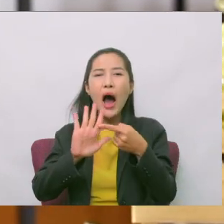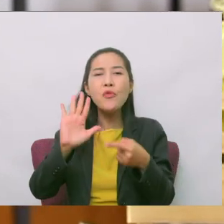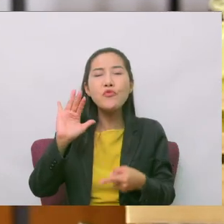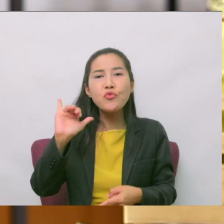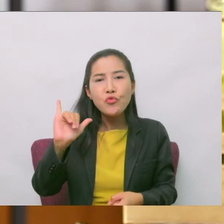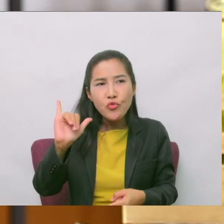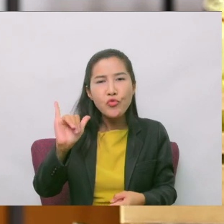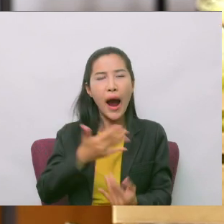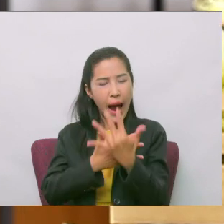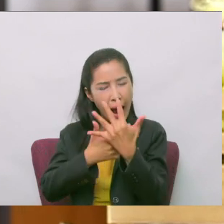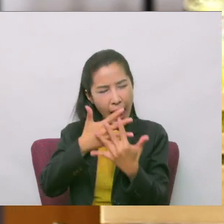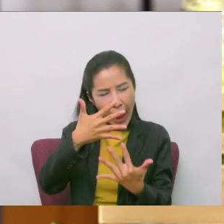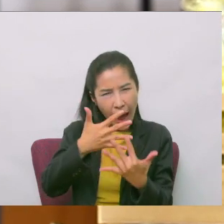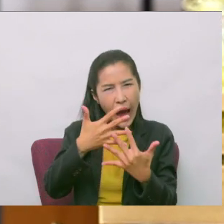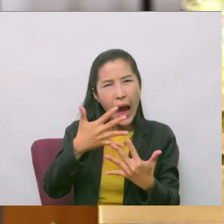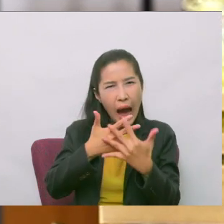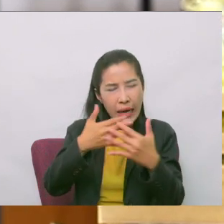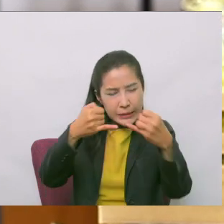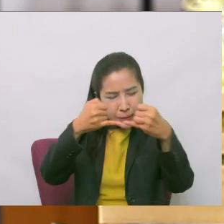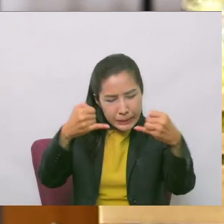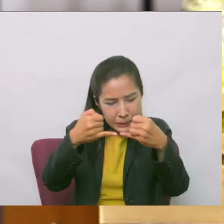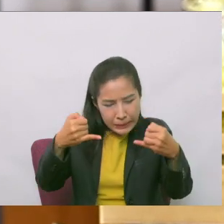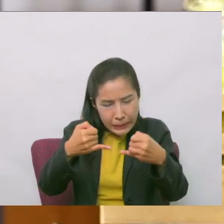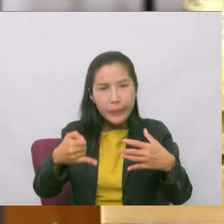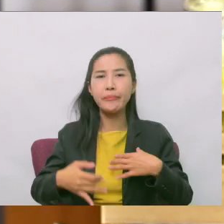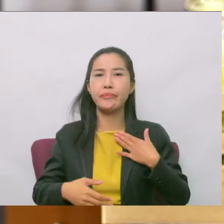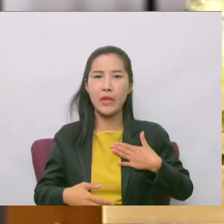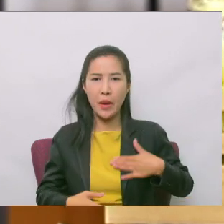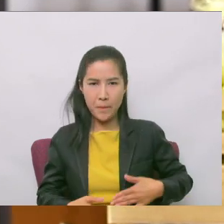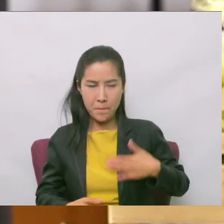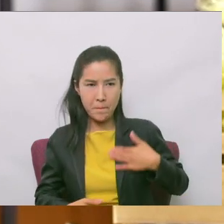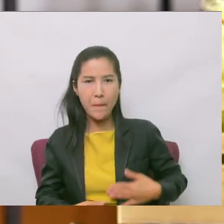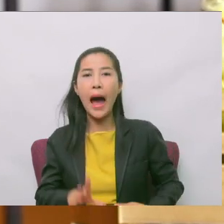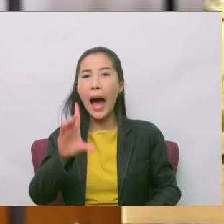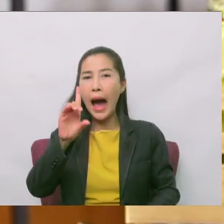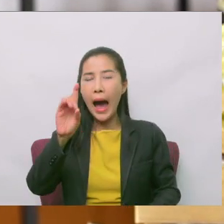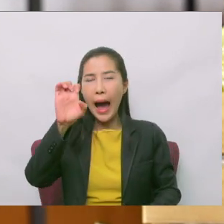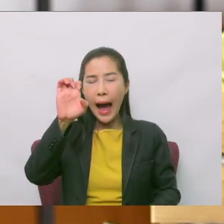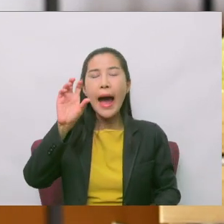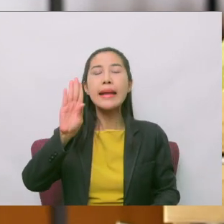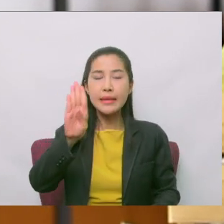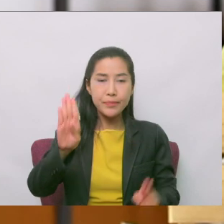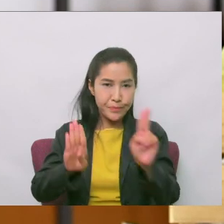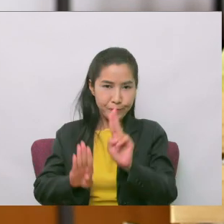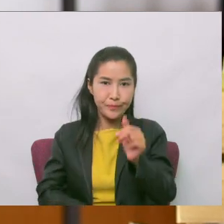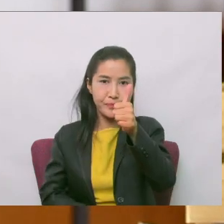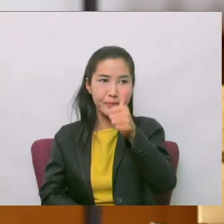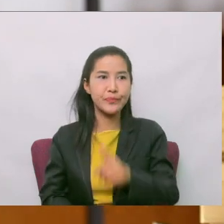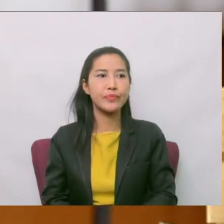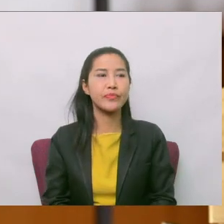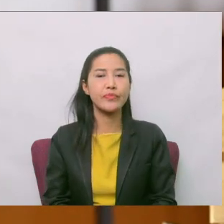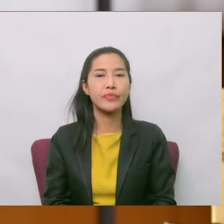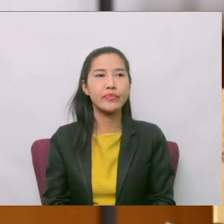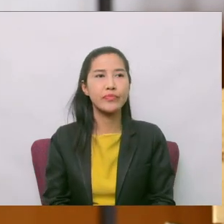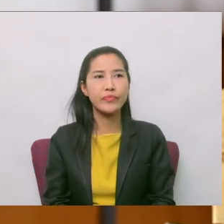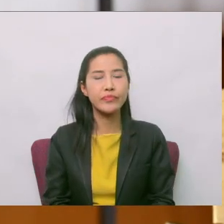นะคะก็จะดีกว่าผ้าที่เป็นผ้าขาวบางเนาะนะคะนั่นหลังจากนั้นนะคะเรามาห่อด้วยผ้านะ